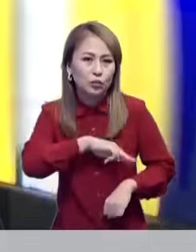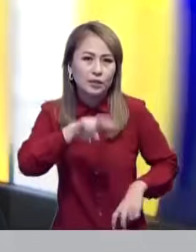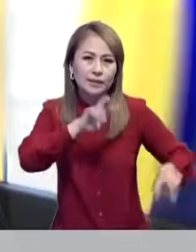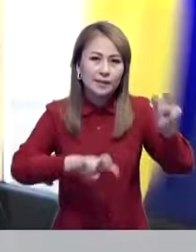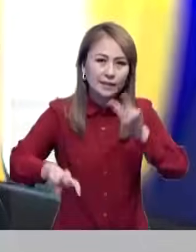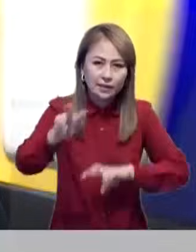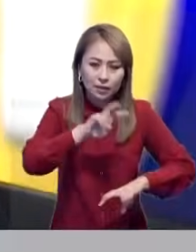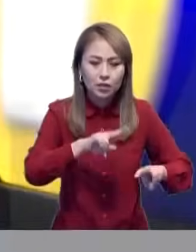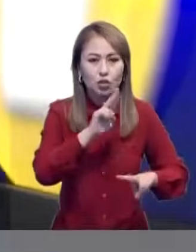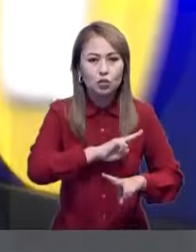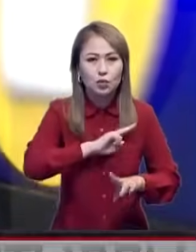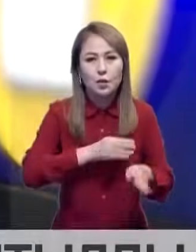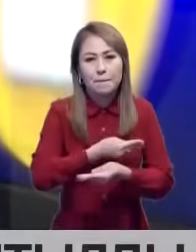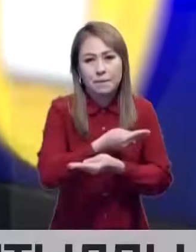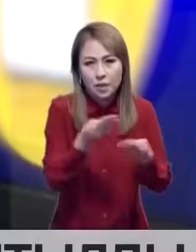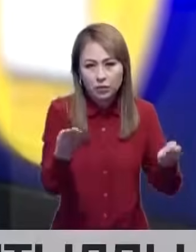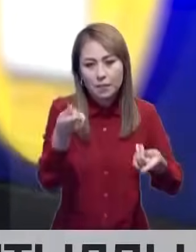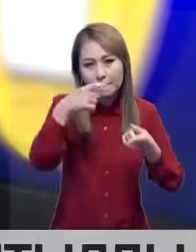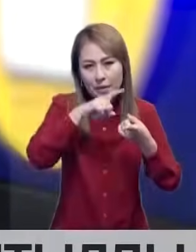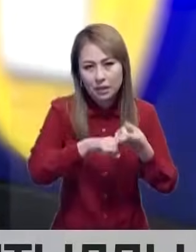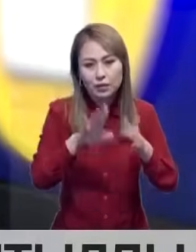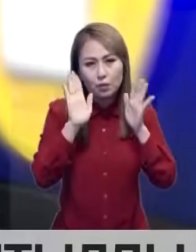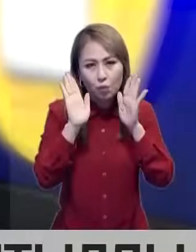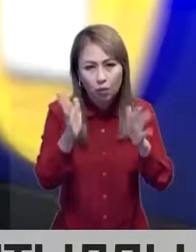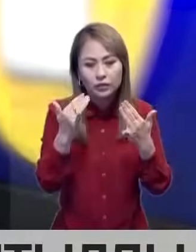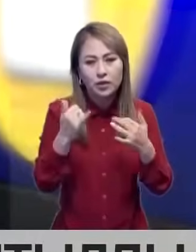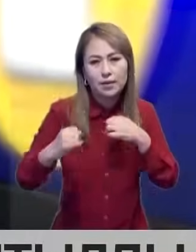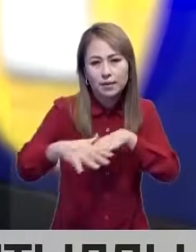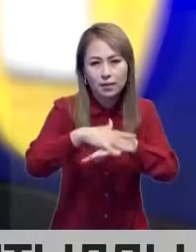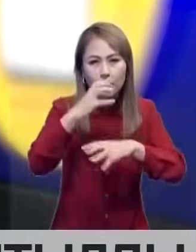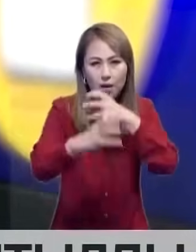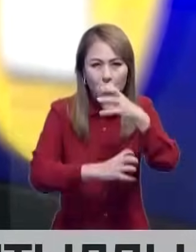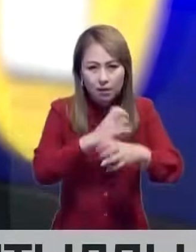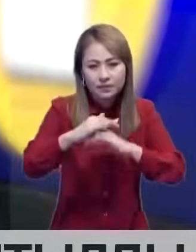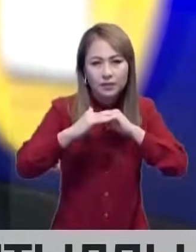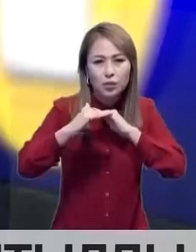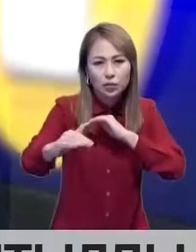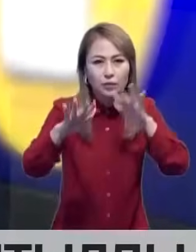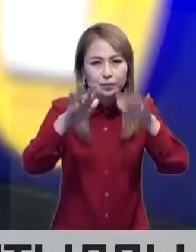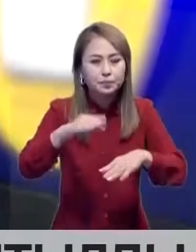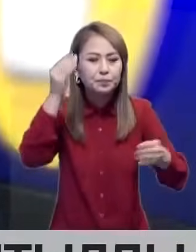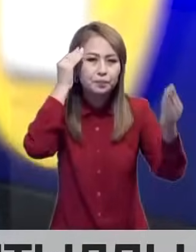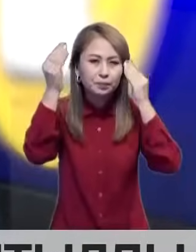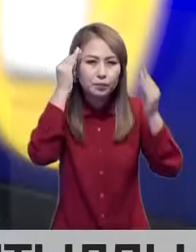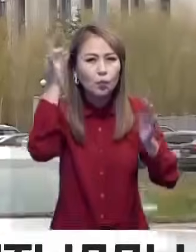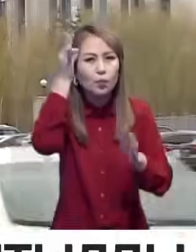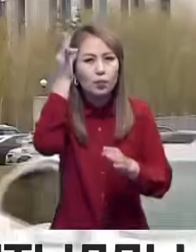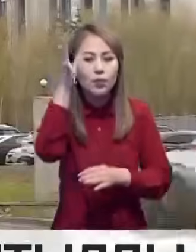мен жұмыс берушілер арасында байланыс орнатылады. Мұнда халықаралық және отандық сарапшылардың пікірі